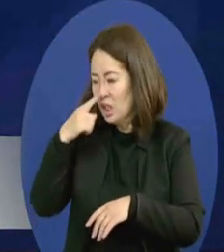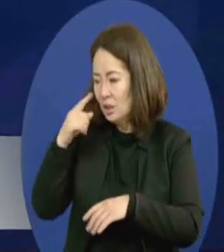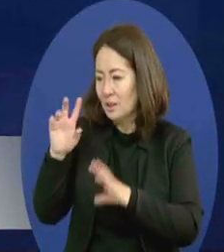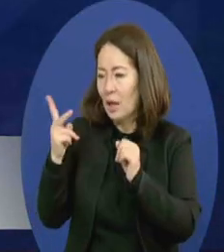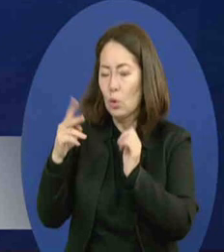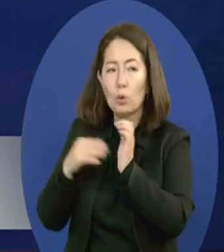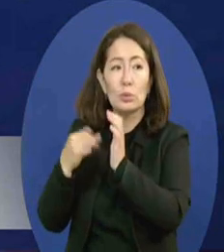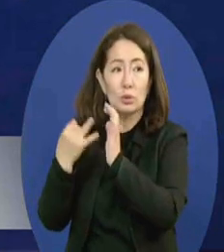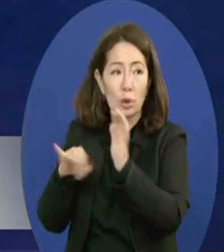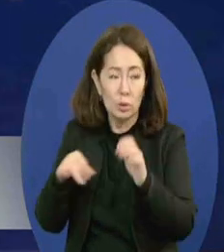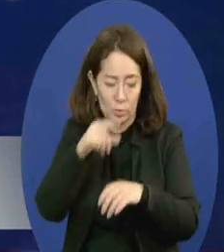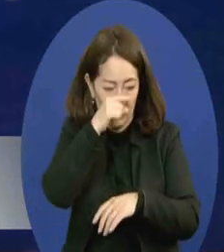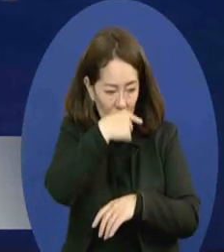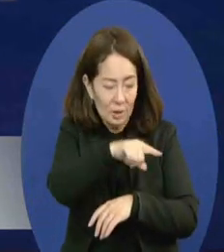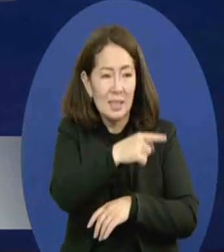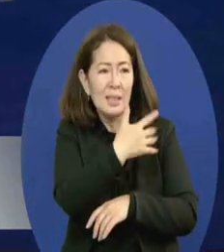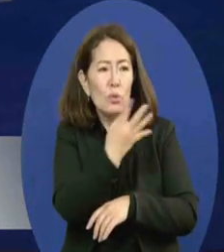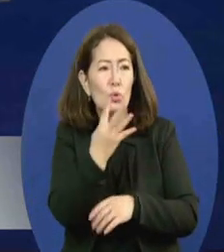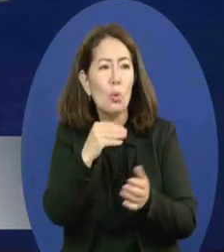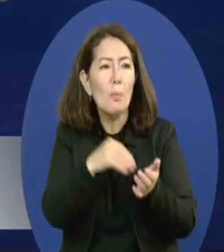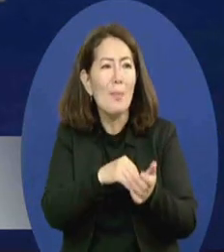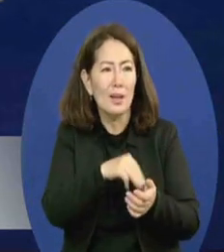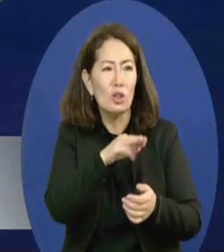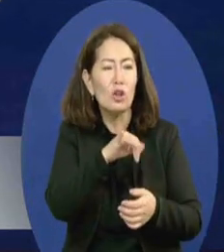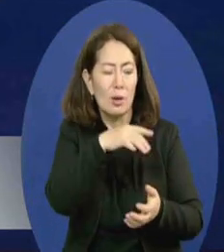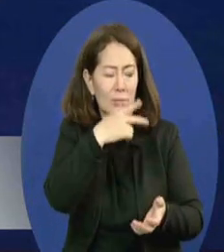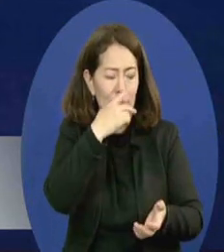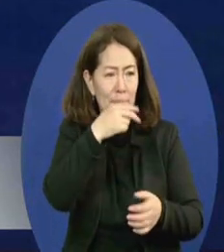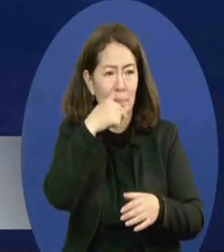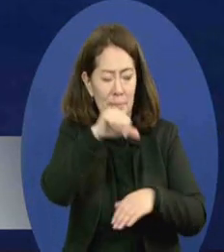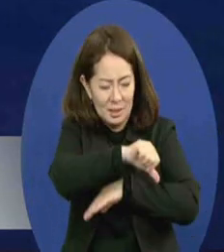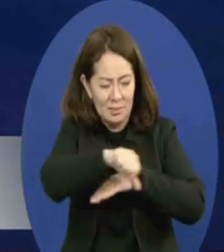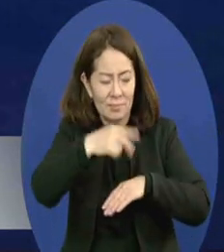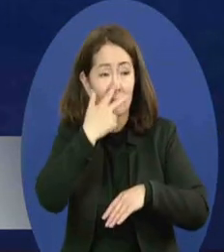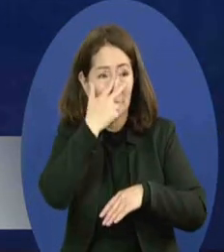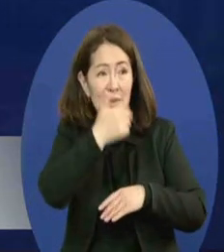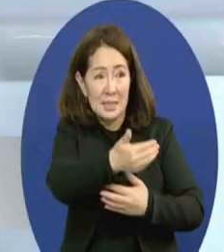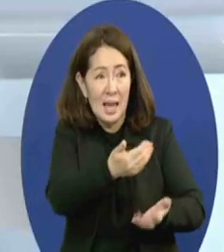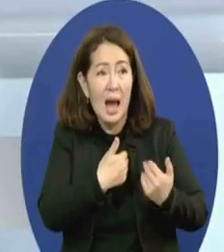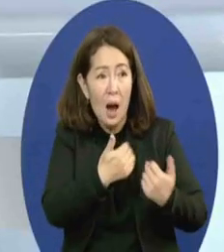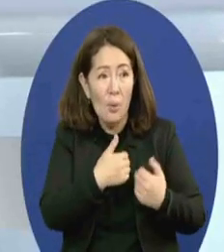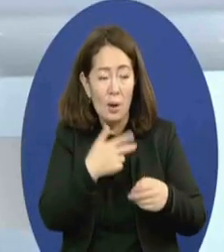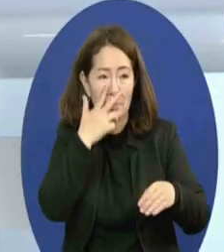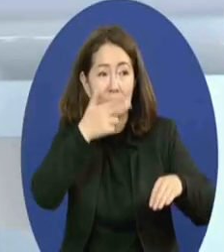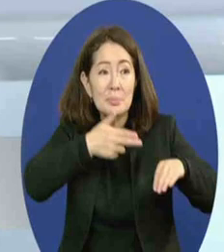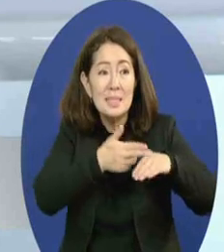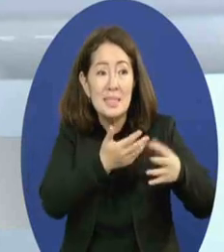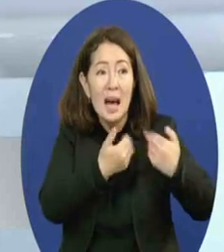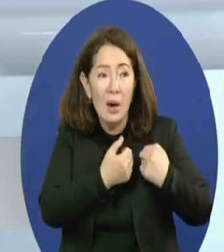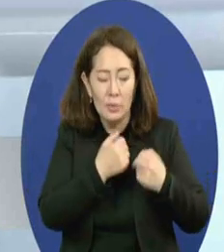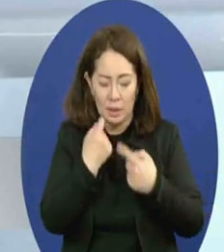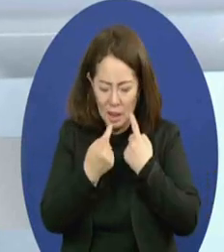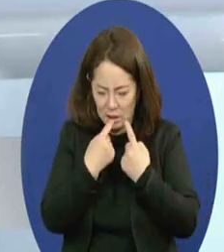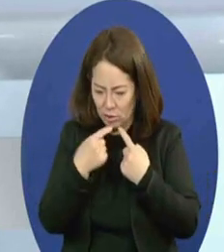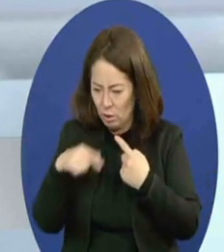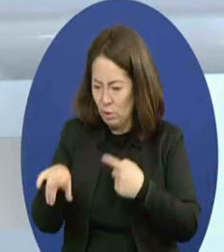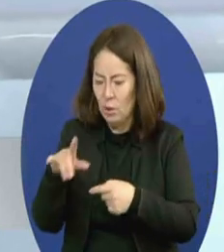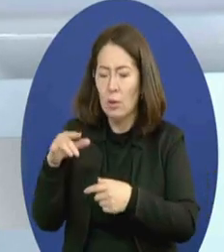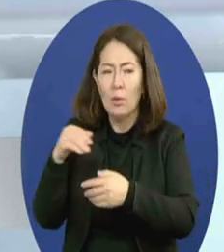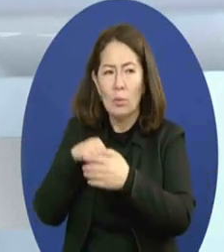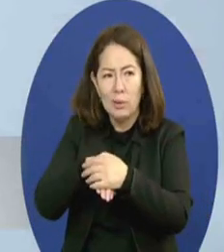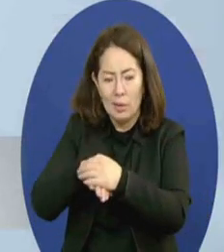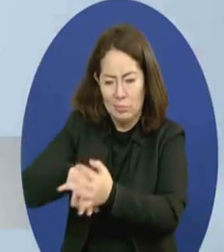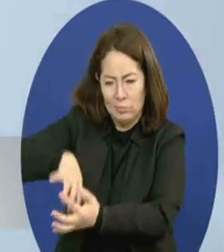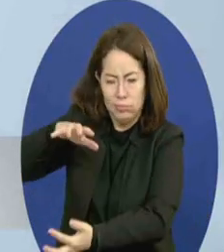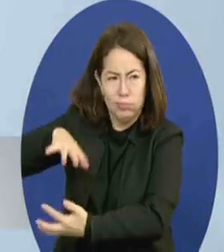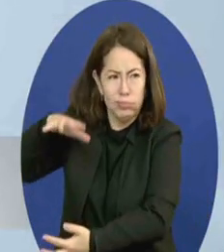улсаас 54,000 тонн шатхуу оруулж ирэхээр ажиллаж байна. Шатхууныг замын үүд болон Сүхбаатар бомтоор шуурхаа татчих авч байгаа учраас иргэд шатхуун ихээр